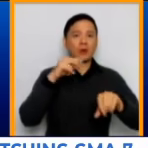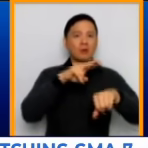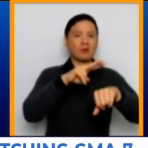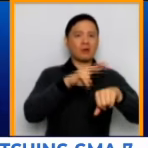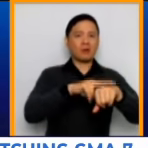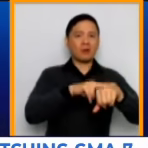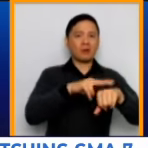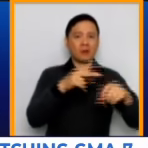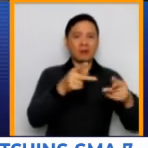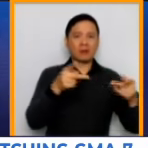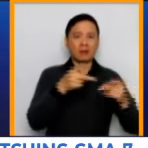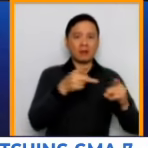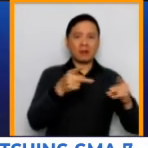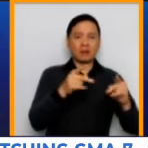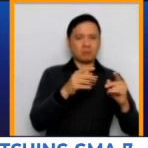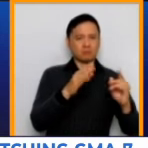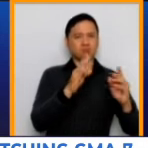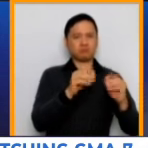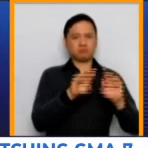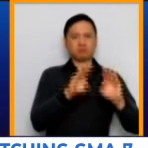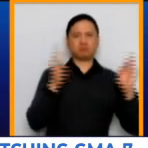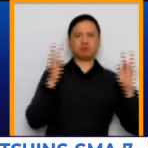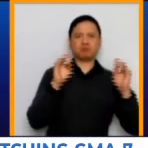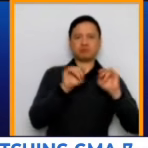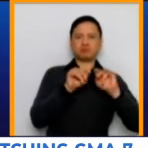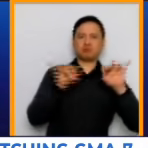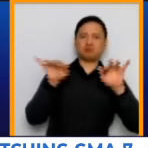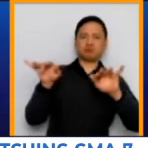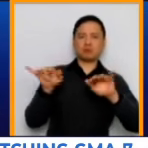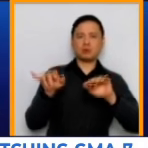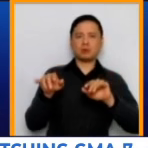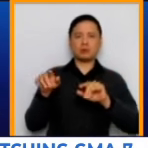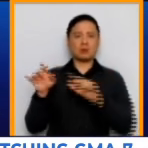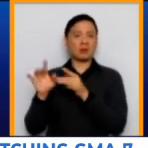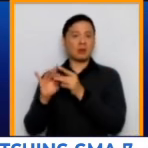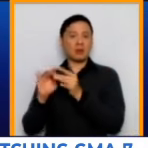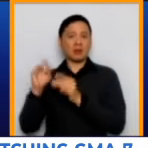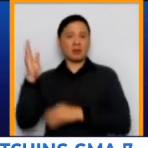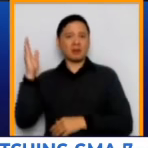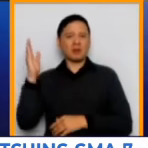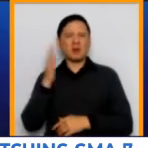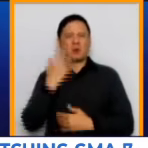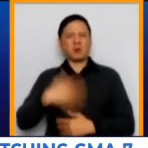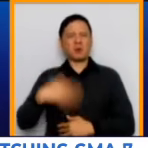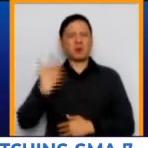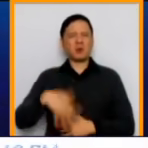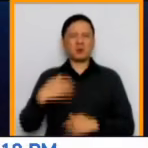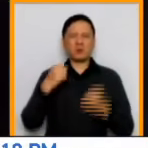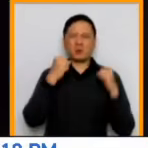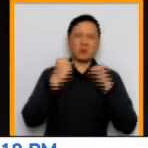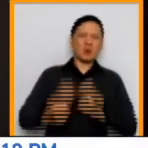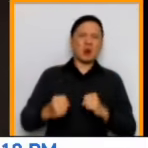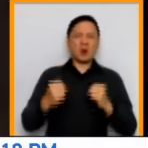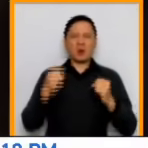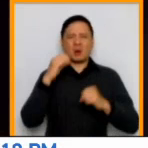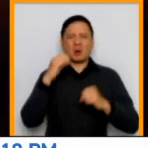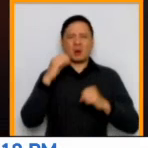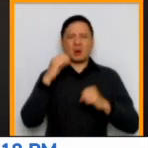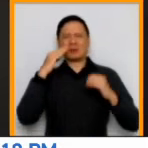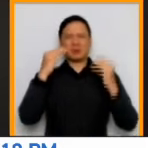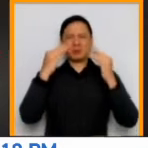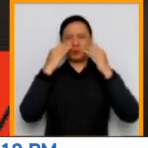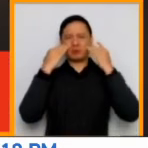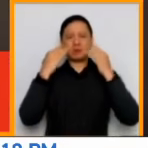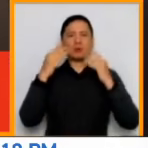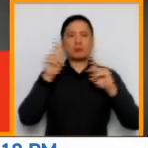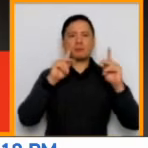Sobrang lakas ng ammonia mga galing dito sa storage. Lahat ang tao yan, nagtatakbuhan, nakatakip po. Nabulabog